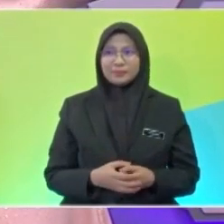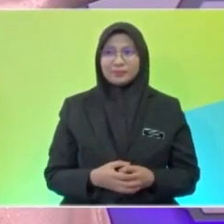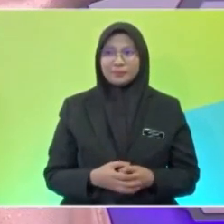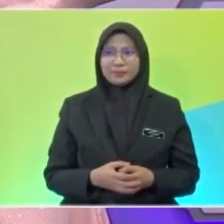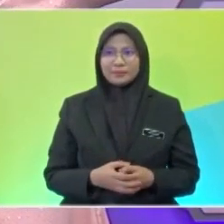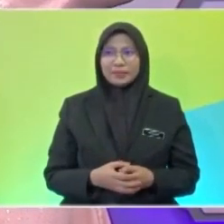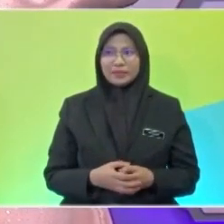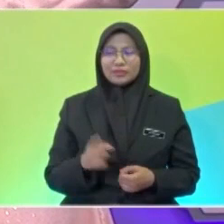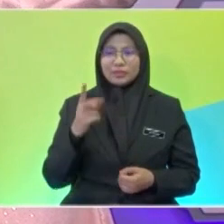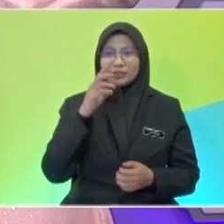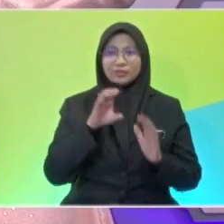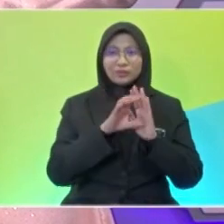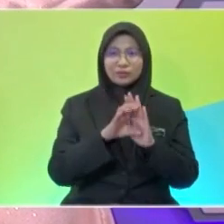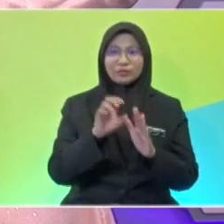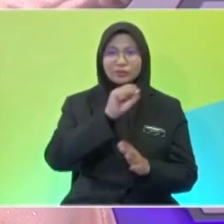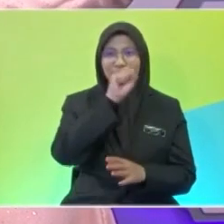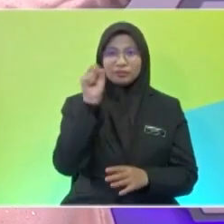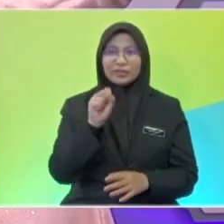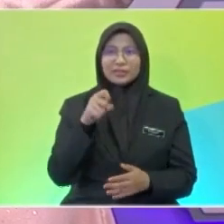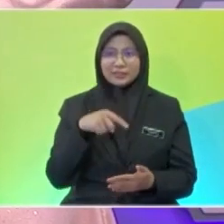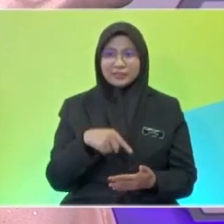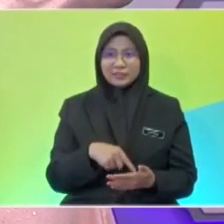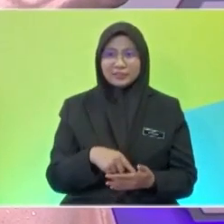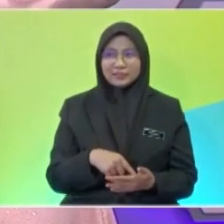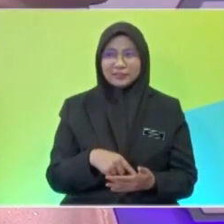dipaparkannya soal dan berbentuk